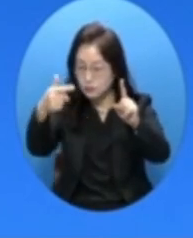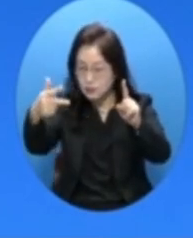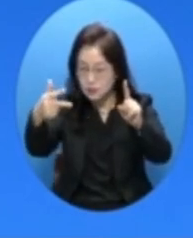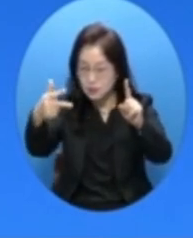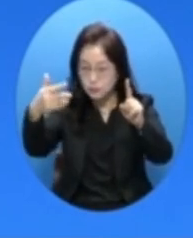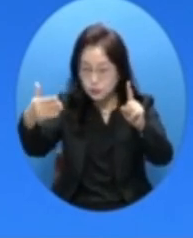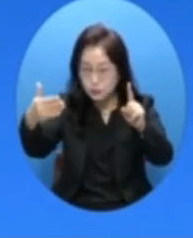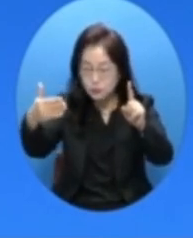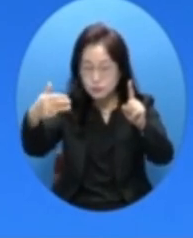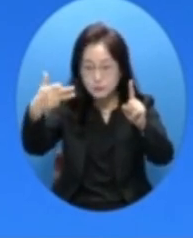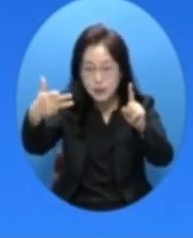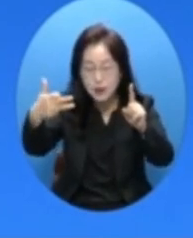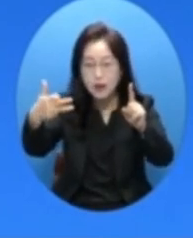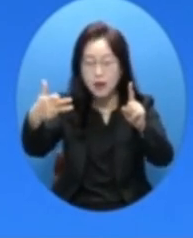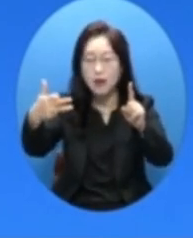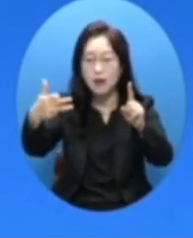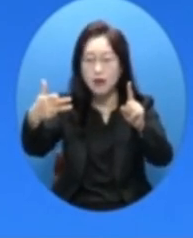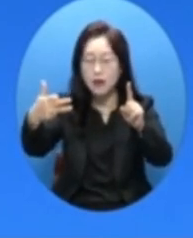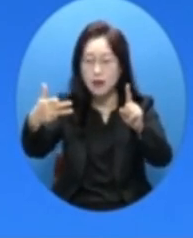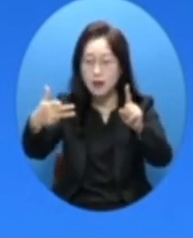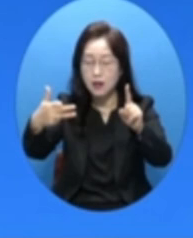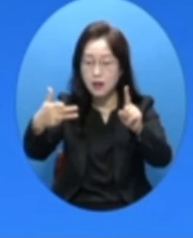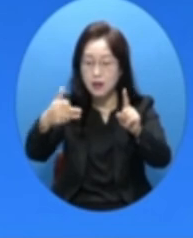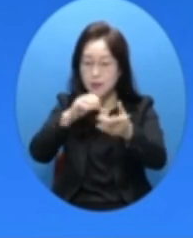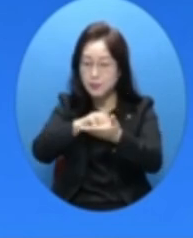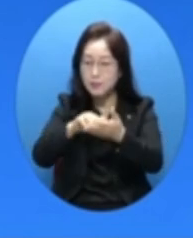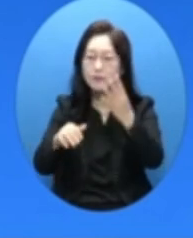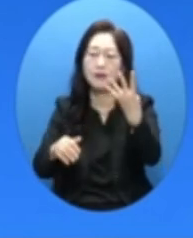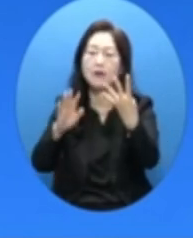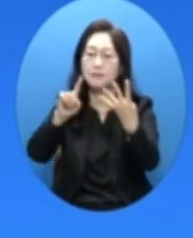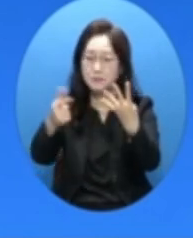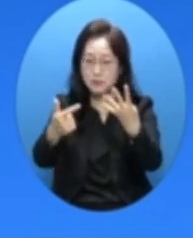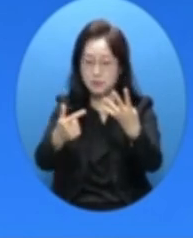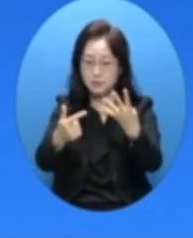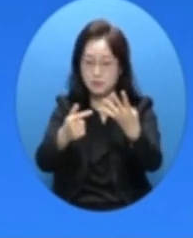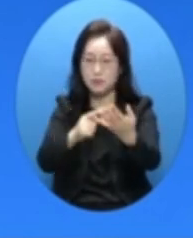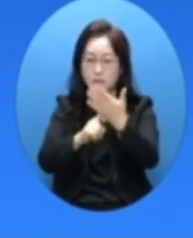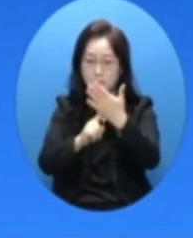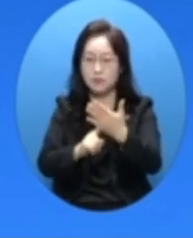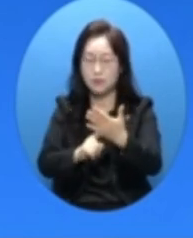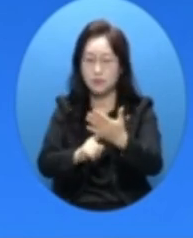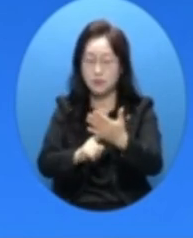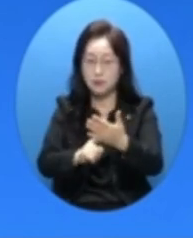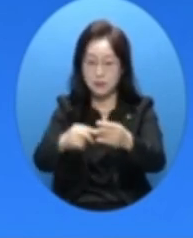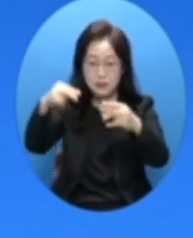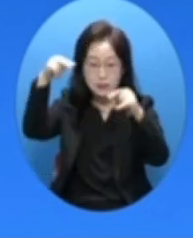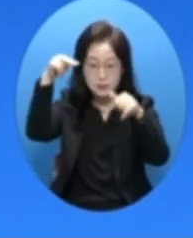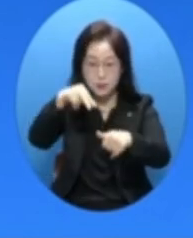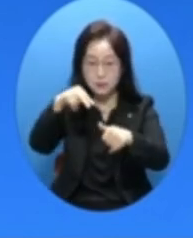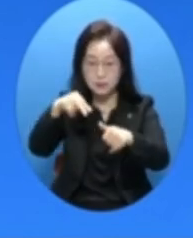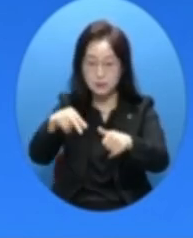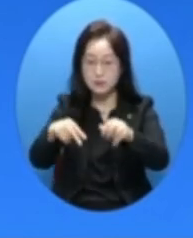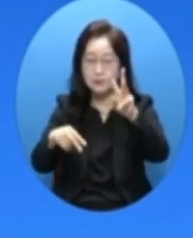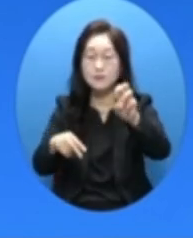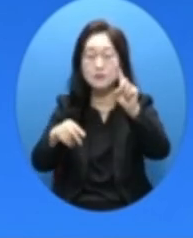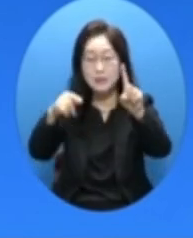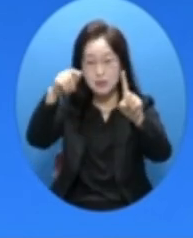9절 18절 4번에 나옵니다 신명기 31장에도 모세가